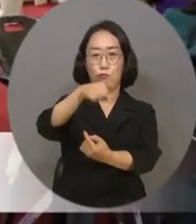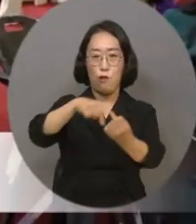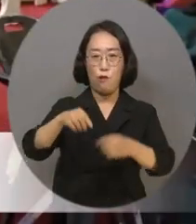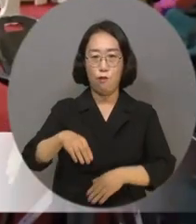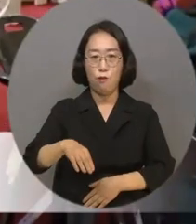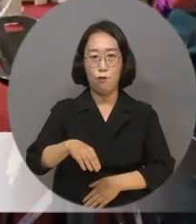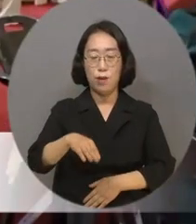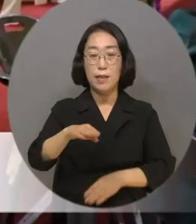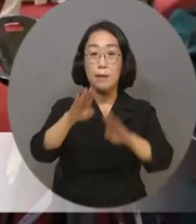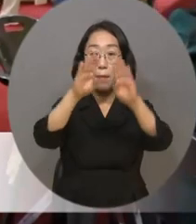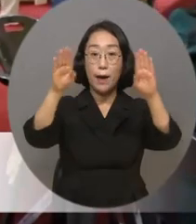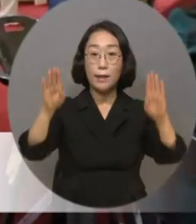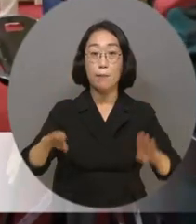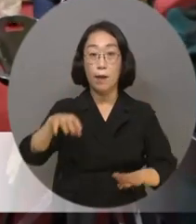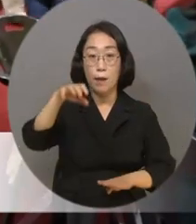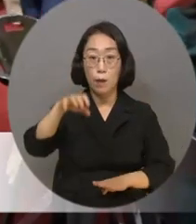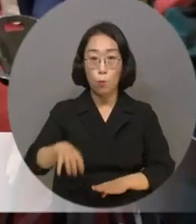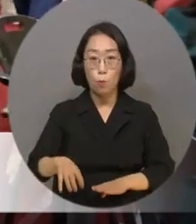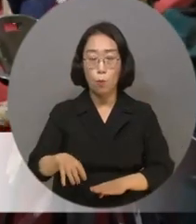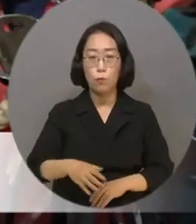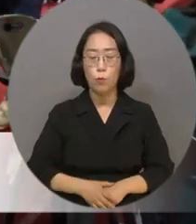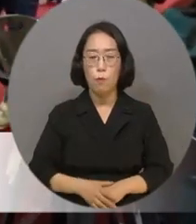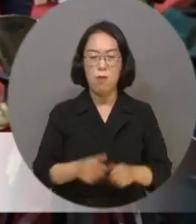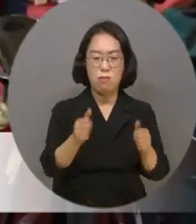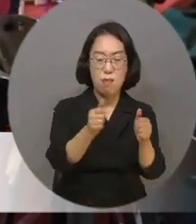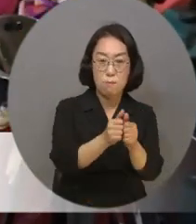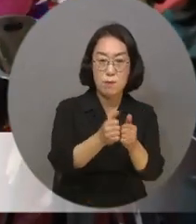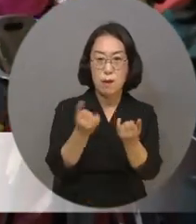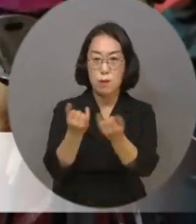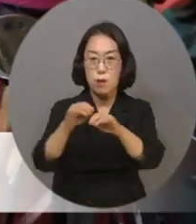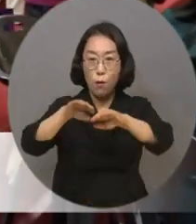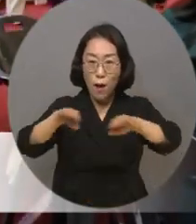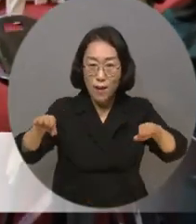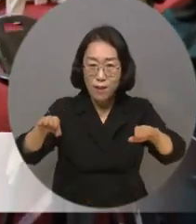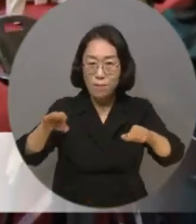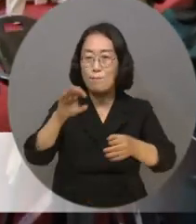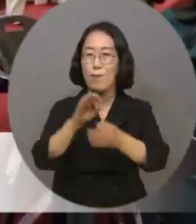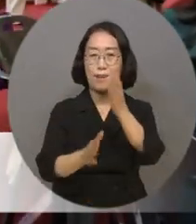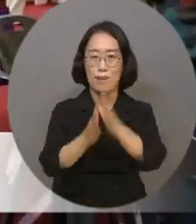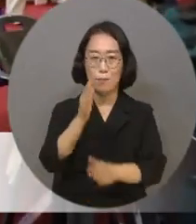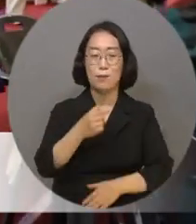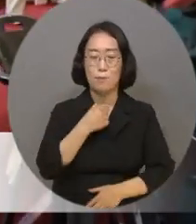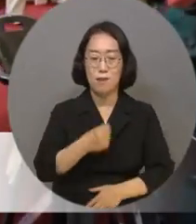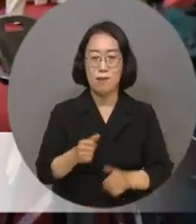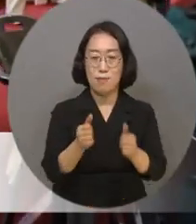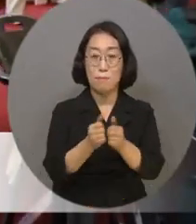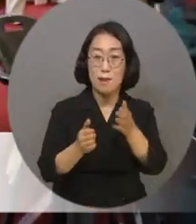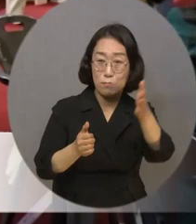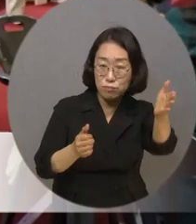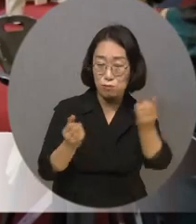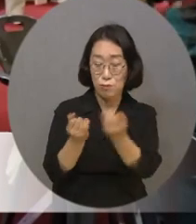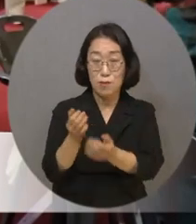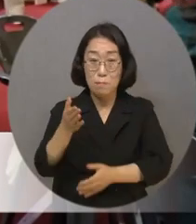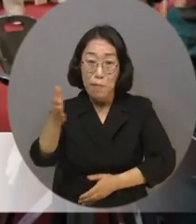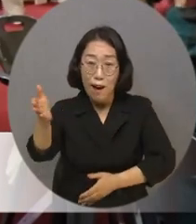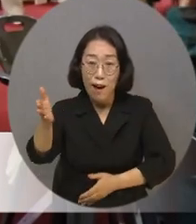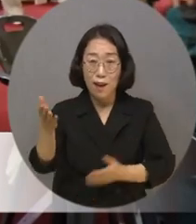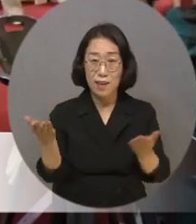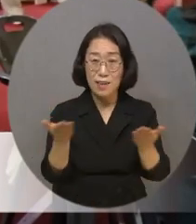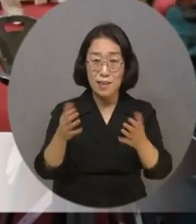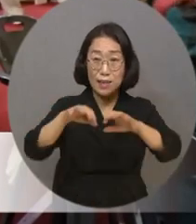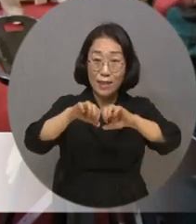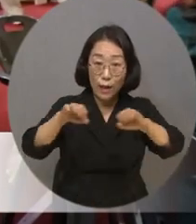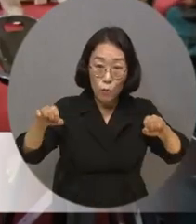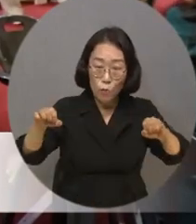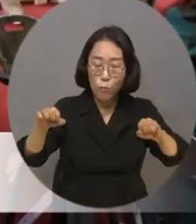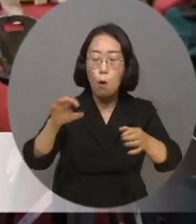저희 일자리 박람회는 성별 직종 분리를 좀 넘어서고자 합니다. 기존의 남성의 일, 여성의 일로 치부되었던 것들이